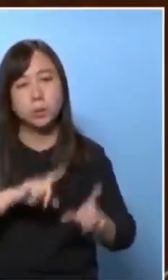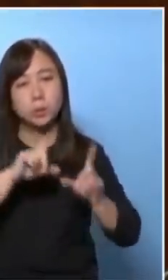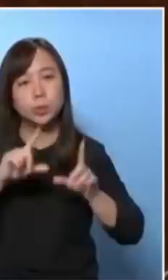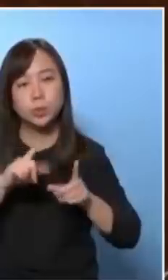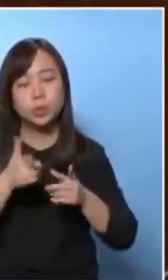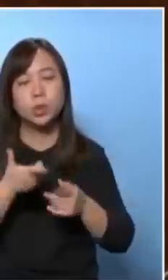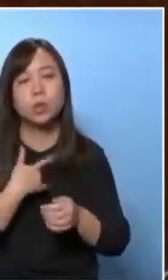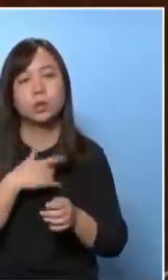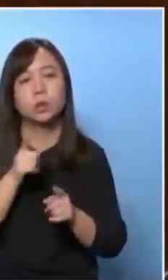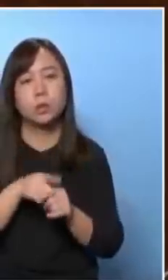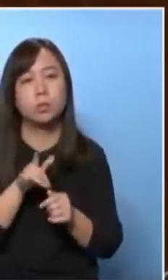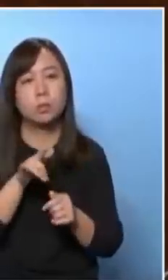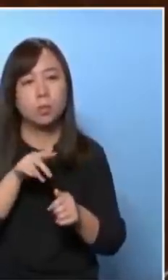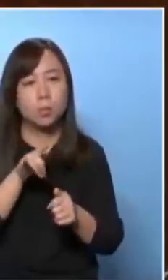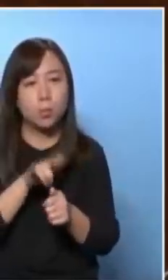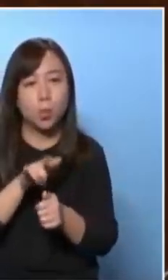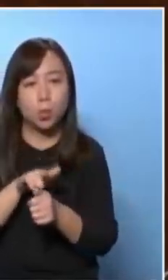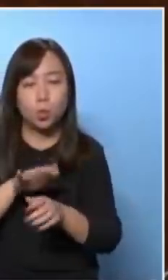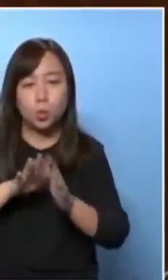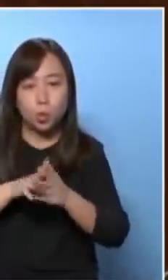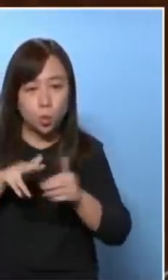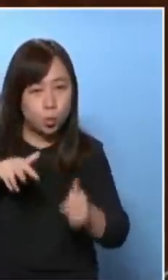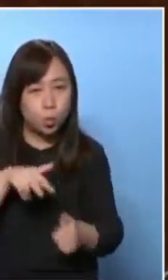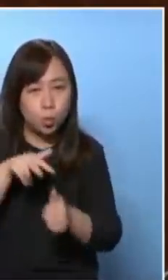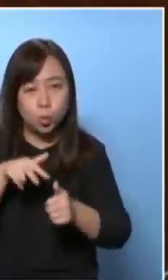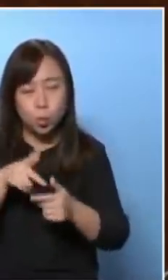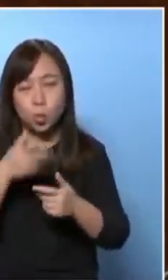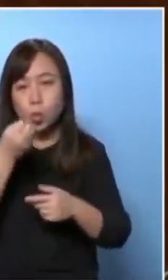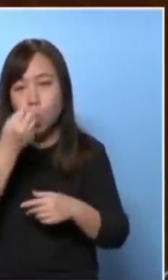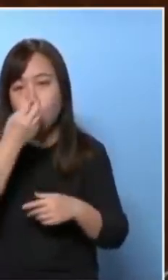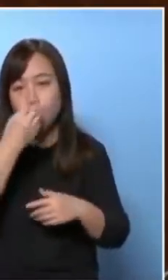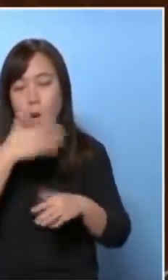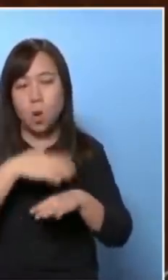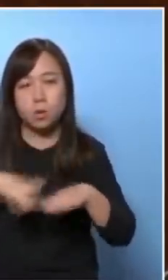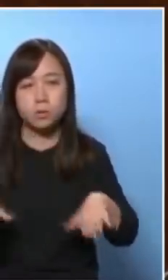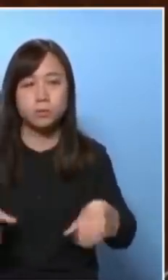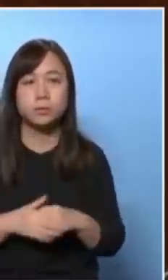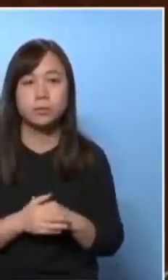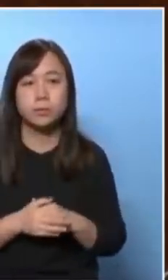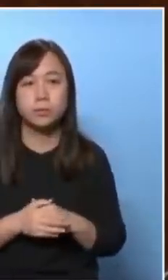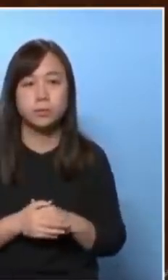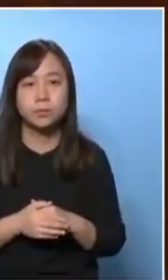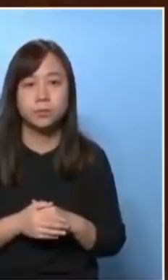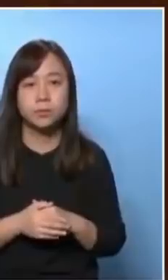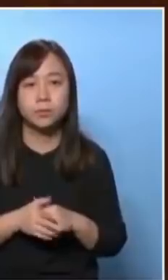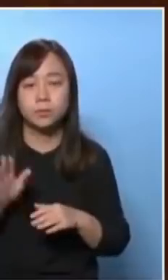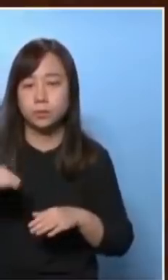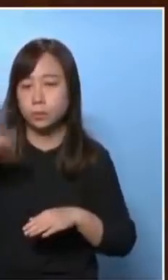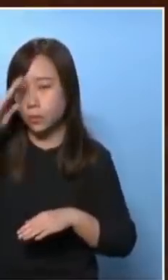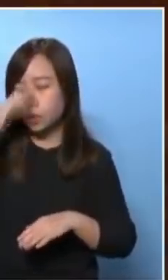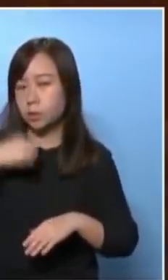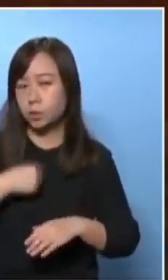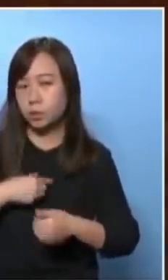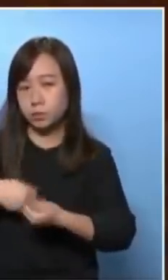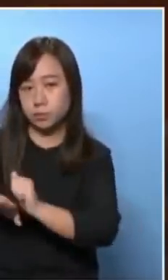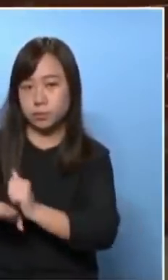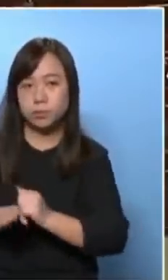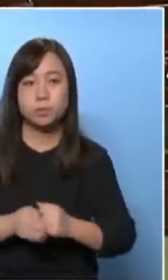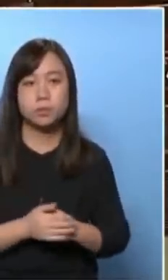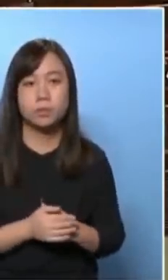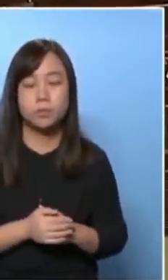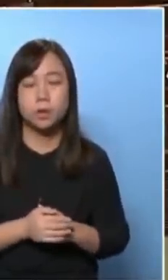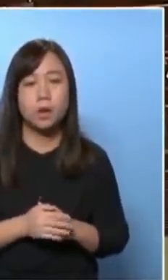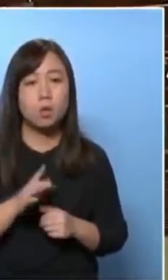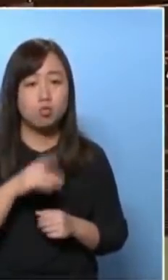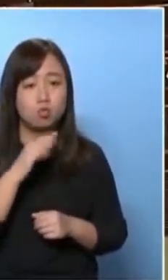港的治安。很簡單來說，警隊是一個執法的機關，